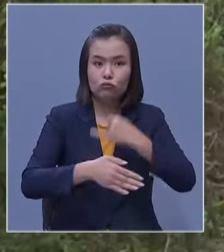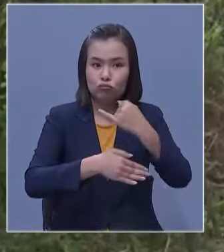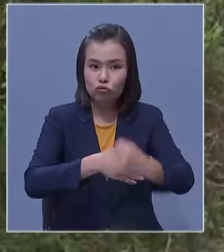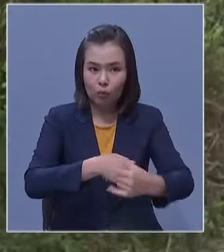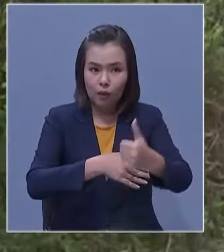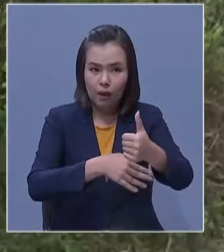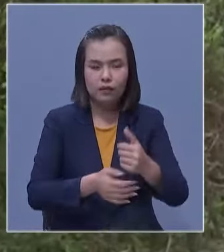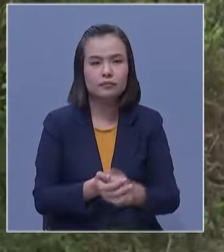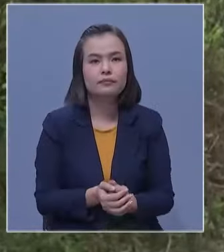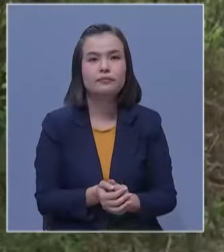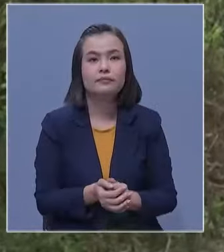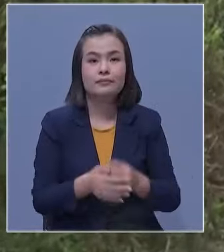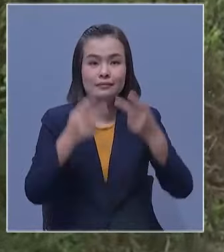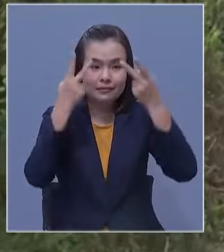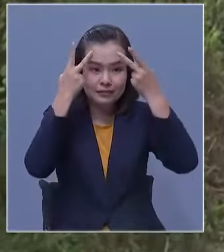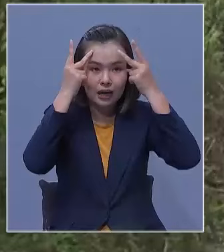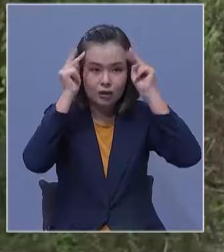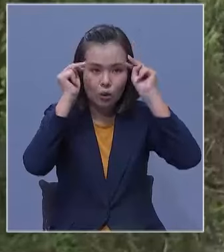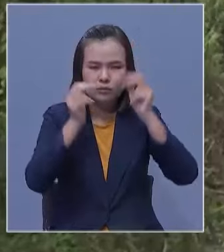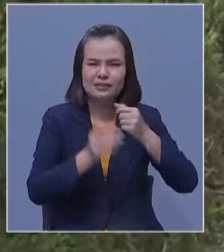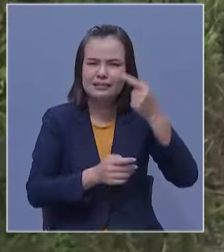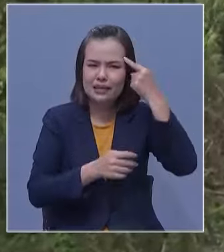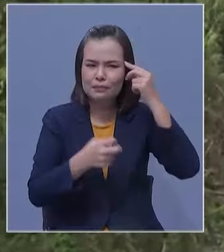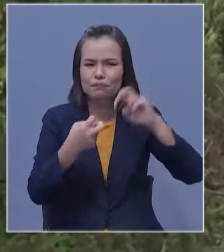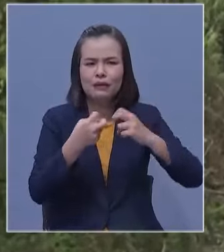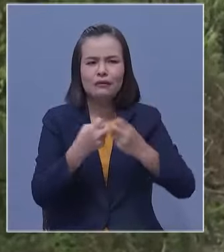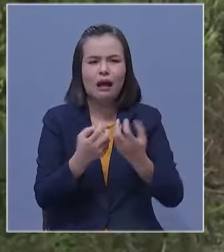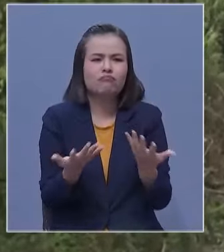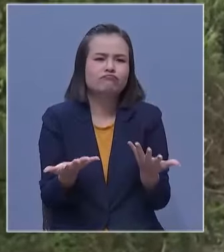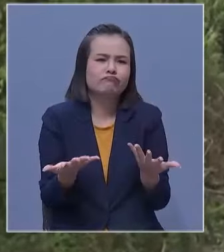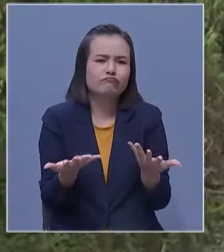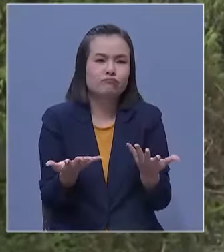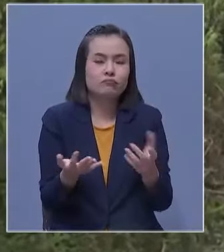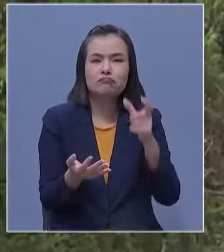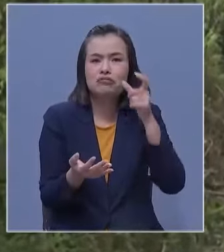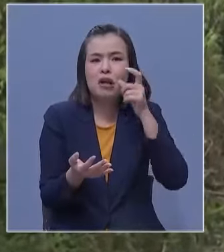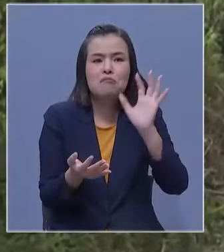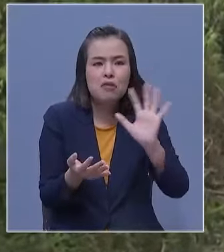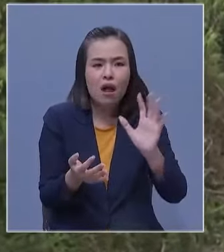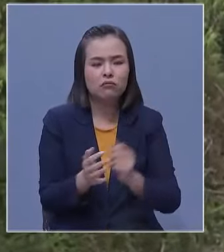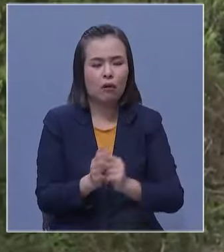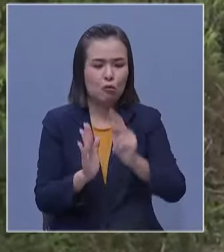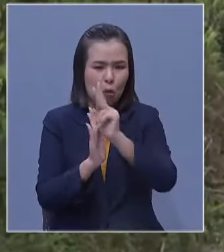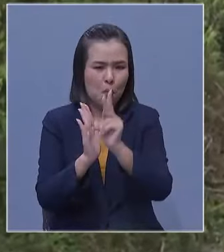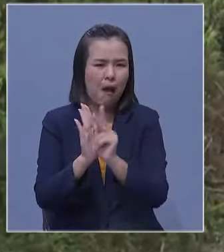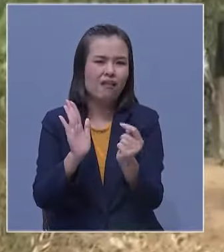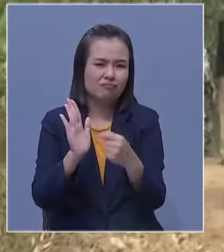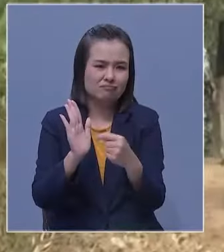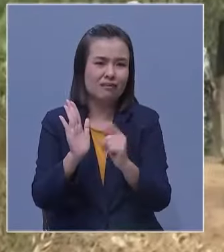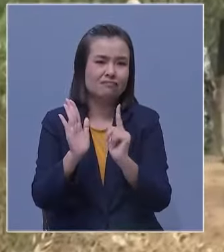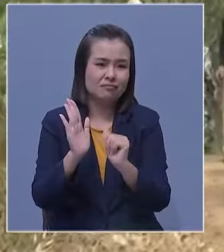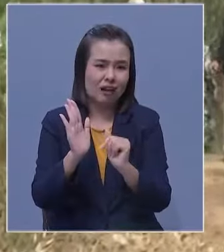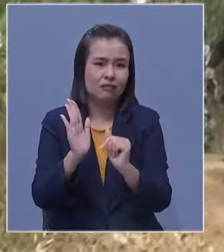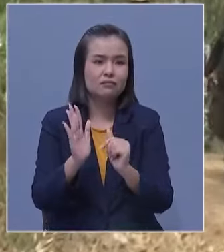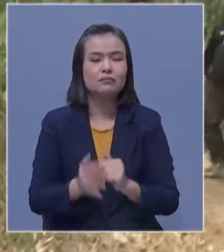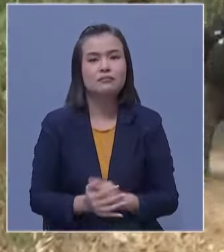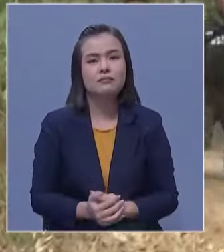เศรษฐาบอกนะครับว่าไม่มองเป็นปัญหาใหญ่อะไรแต่ต้องทำให้ถูกต้องตามกฎหมายเท่านั้น